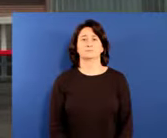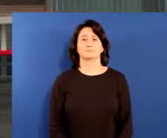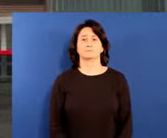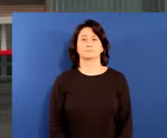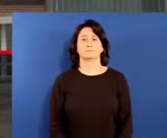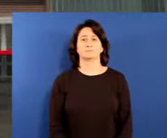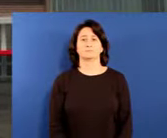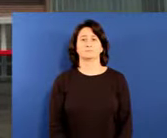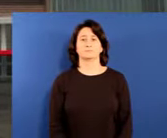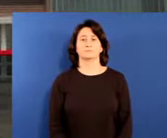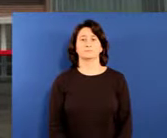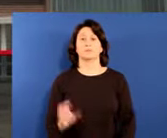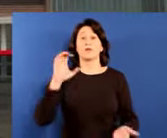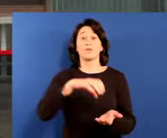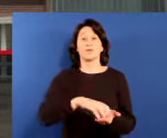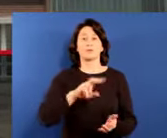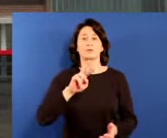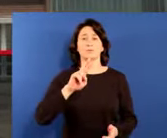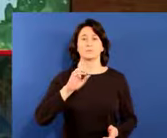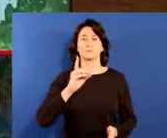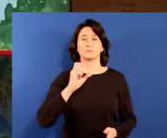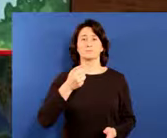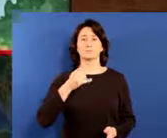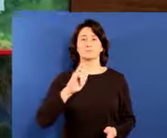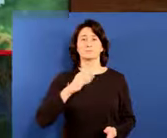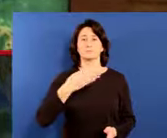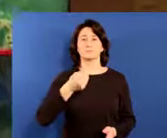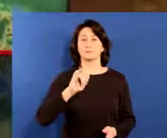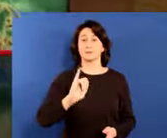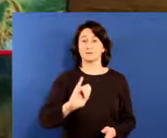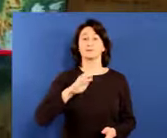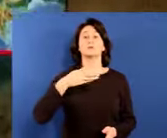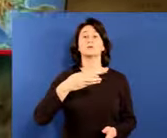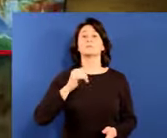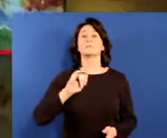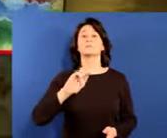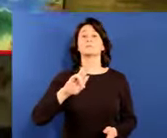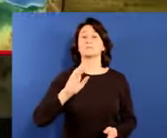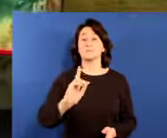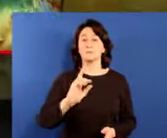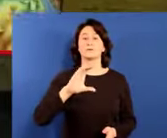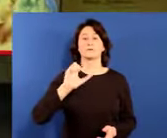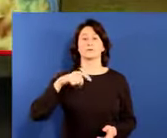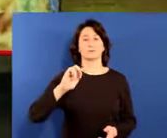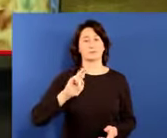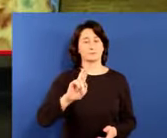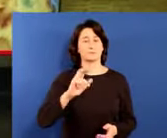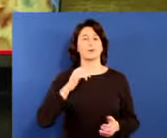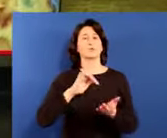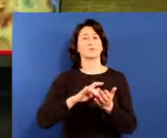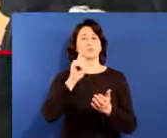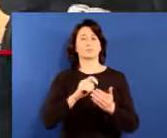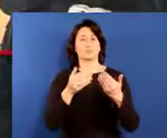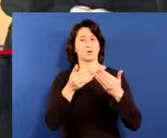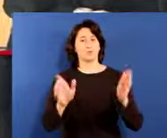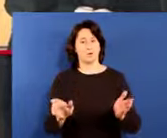Urdaibai Bird Centerrek kateak zabaldu dizkio gizarteari. Lehenengo bizita egunean Arteagako ikasle talde bat eta Gernikako nagusi talde